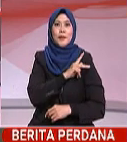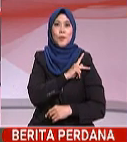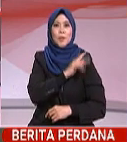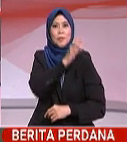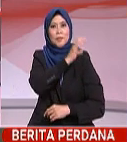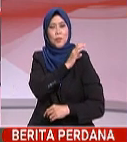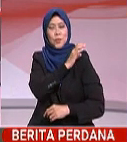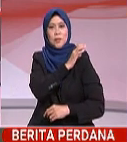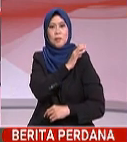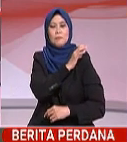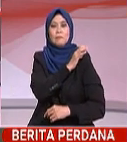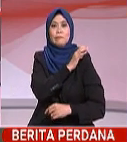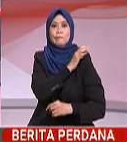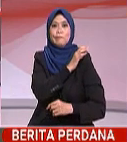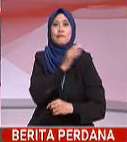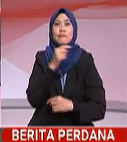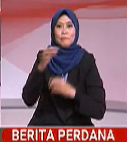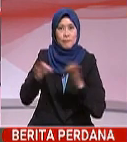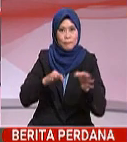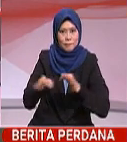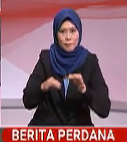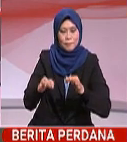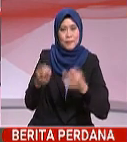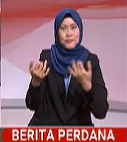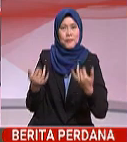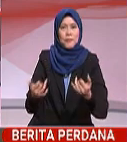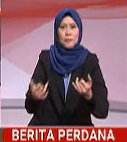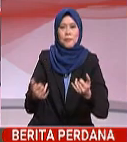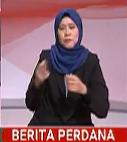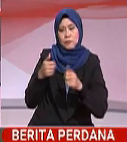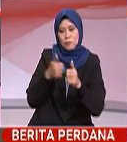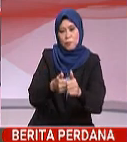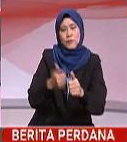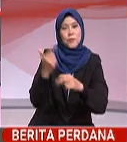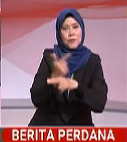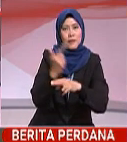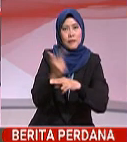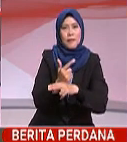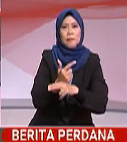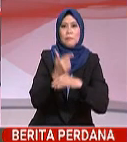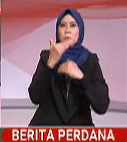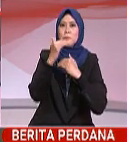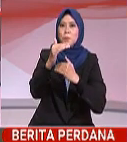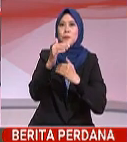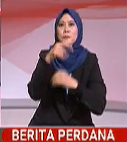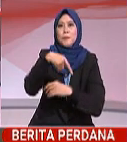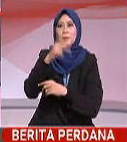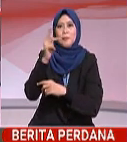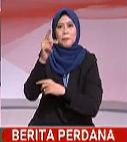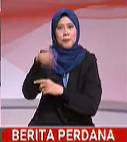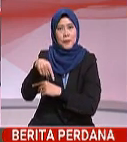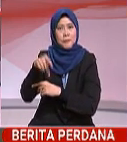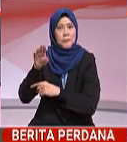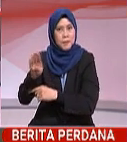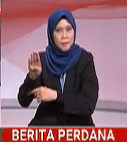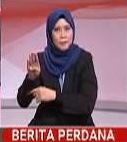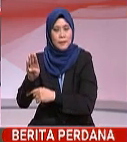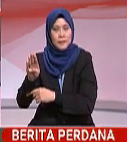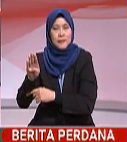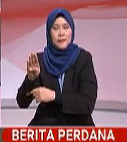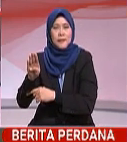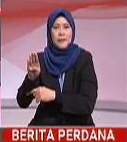Akira Higashiyama menjelaskan meskipun terpaksa menjadi latihan dalam tempoh Perintah Kawalan Pergerakan Bersyarat